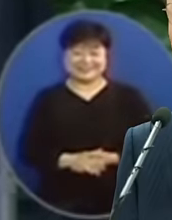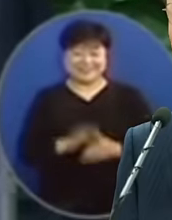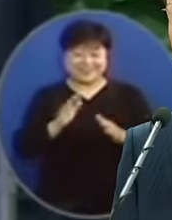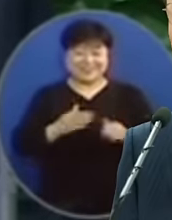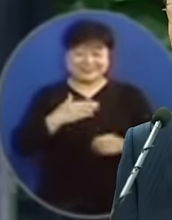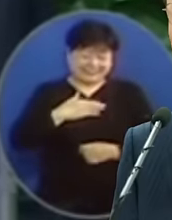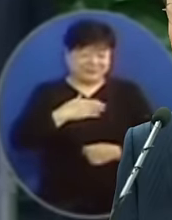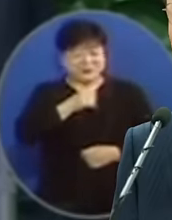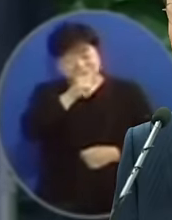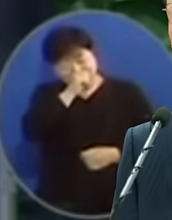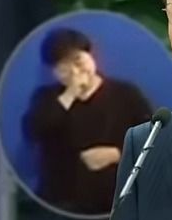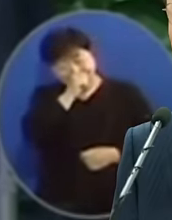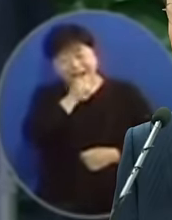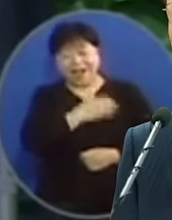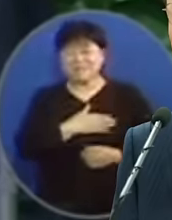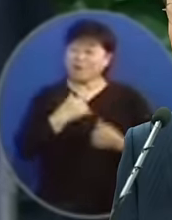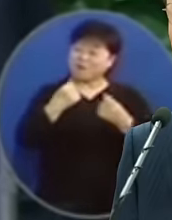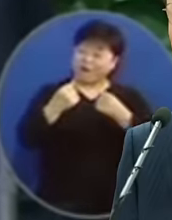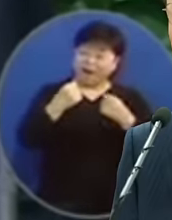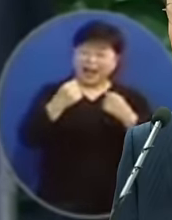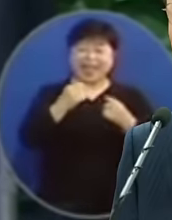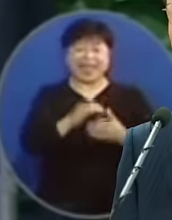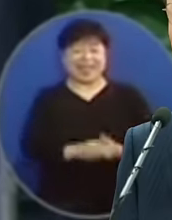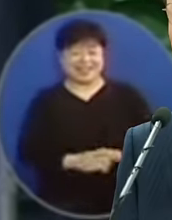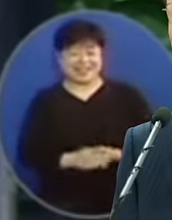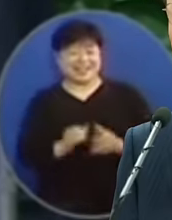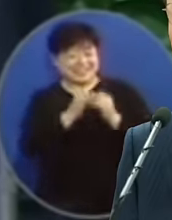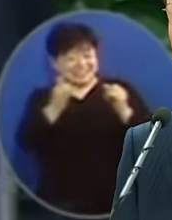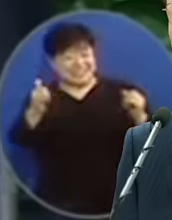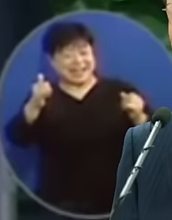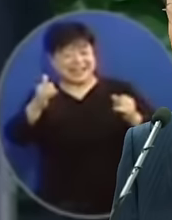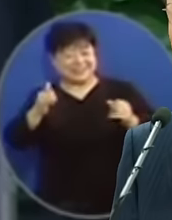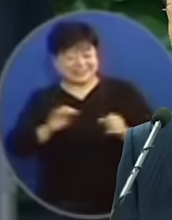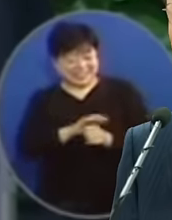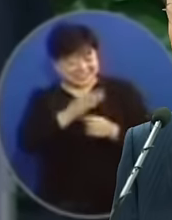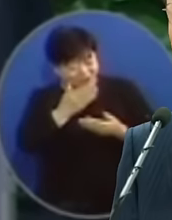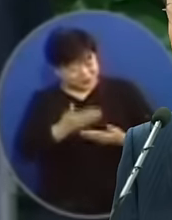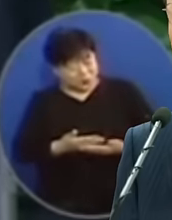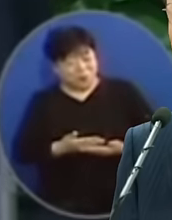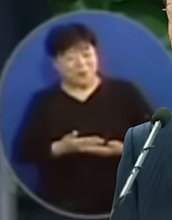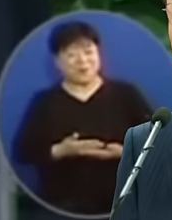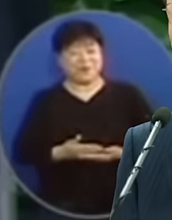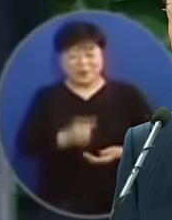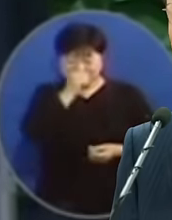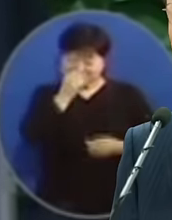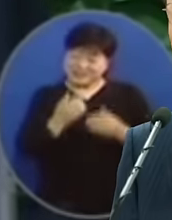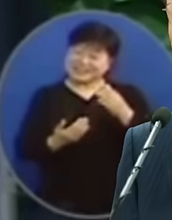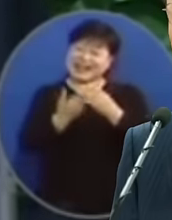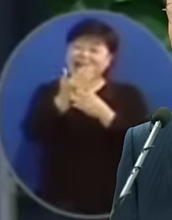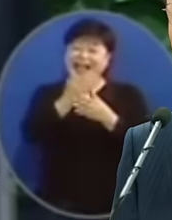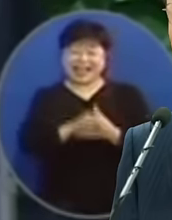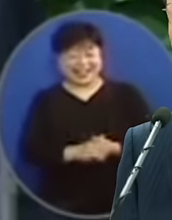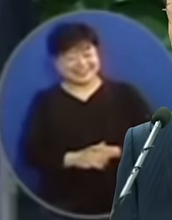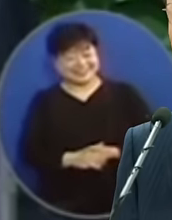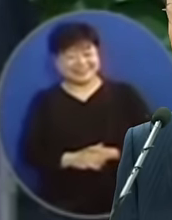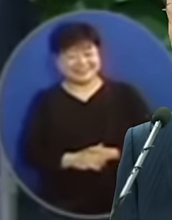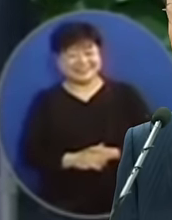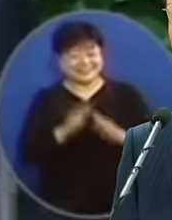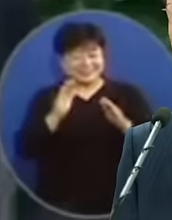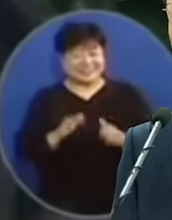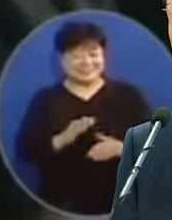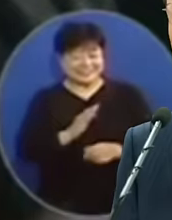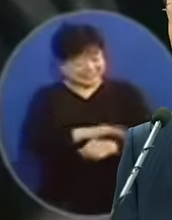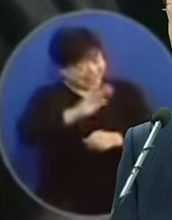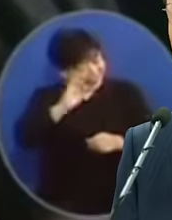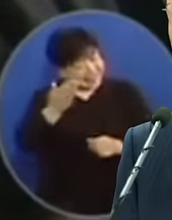오늘 기분 좋다, 오늘 건강할 것이다, 오늘 사람들이 나를 사랑할 것이다, 오늘 좋은 일이 일어날 것이다, 오늘 일이